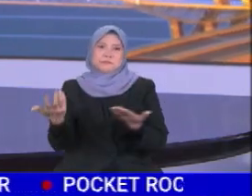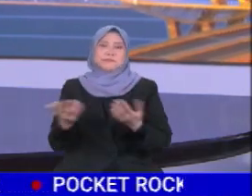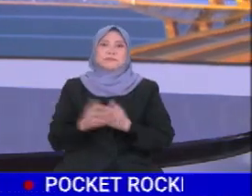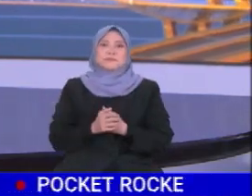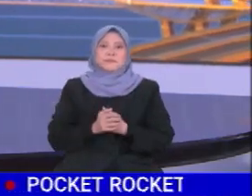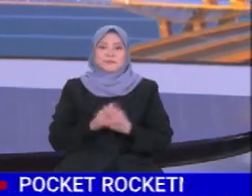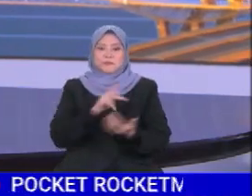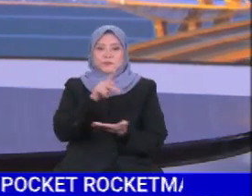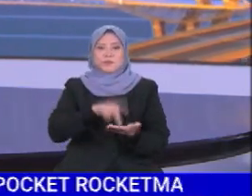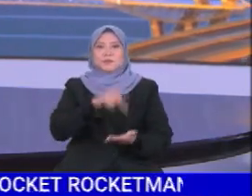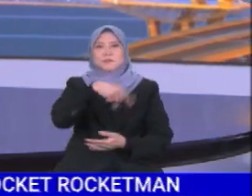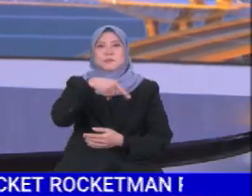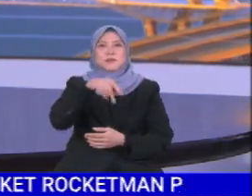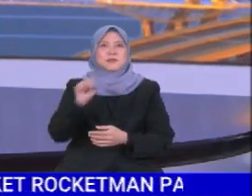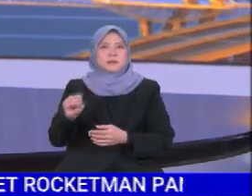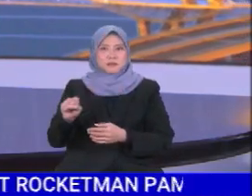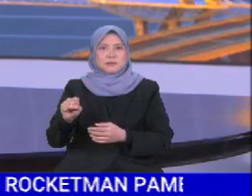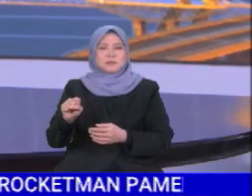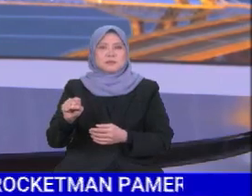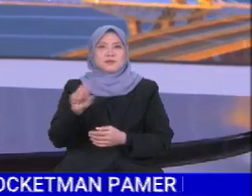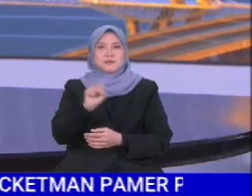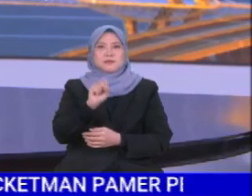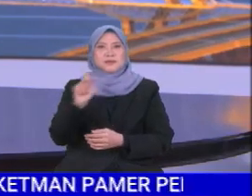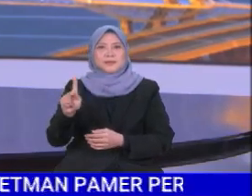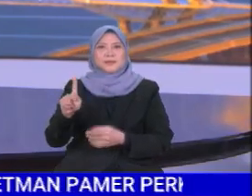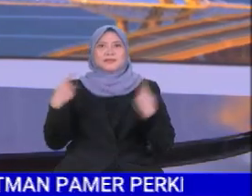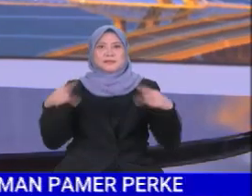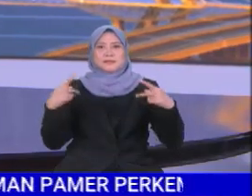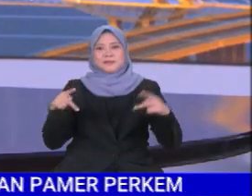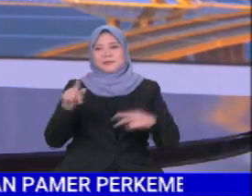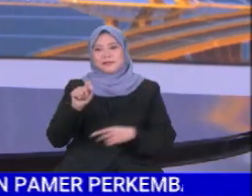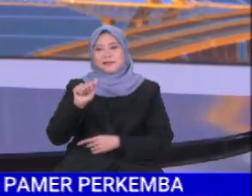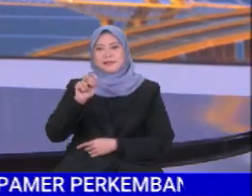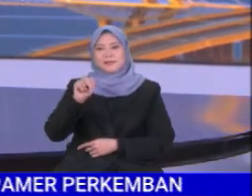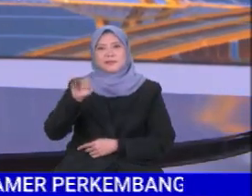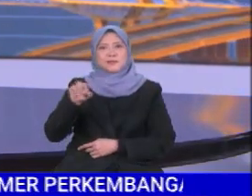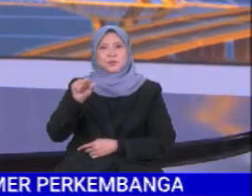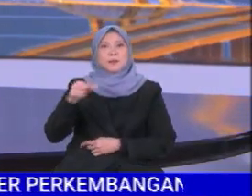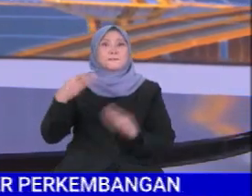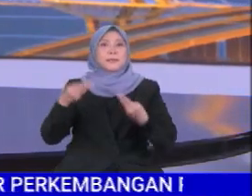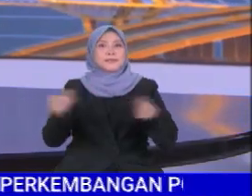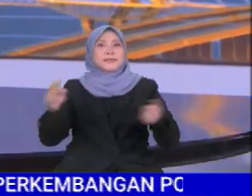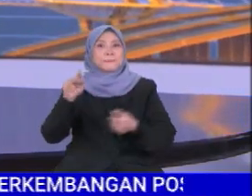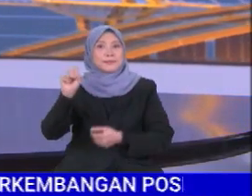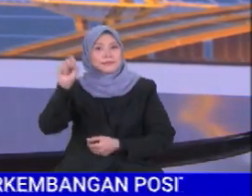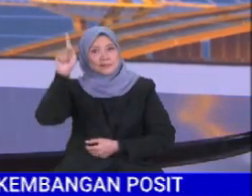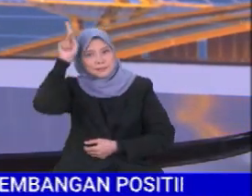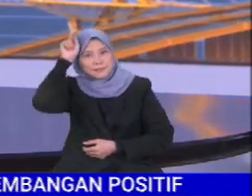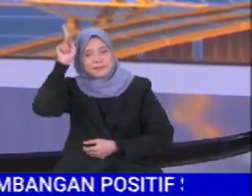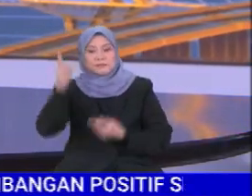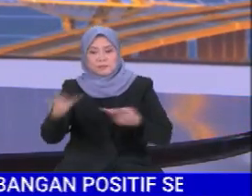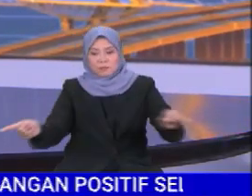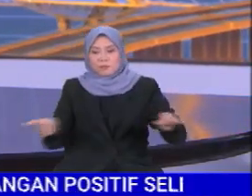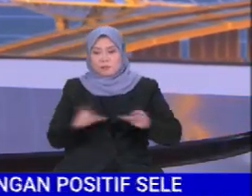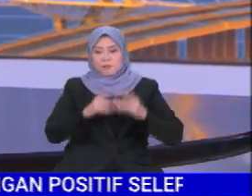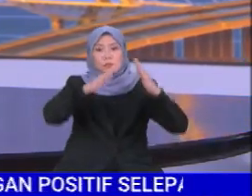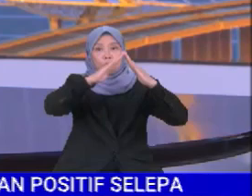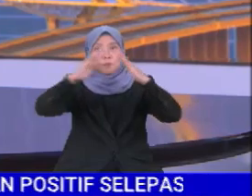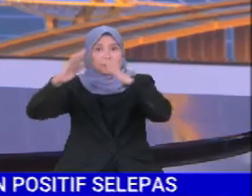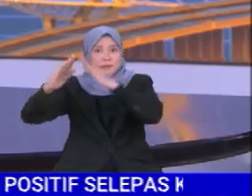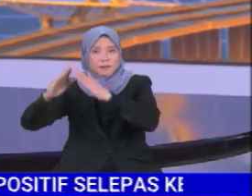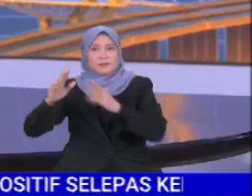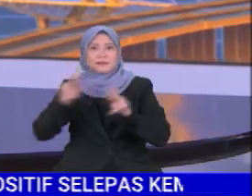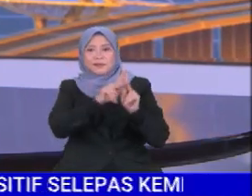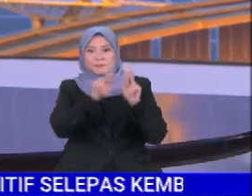penghuni Pusat Penempatan Sementara PPS SK Kedai Tanjung Pasir Mas Kelantan petang semalam apabila kawasan kediaman mereka di